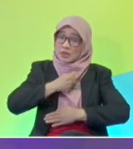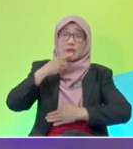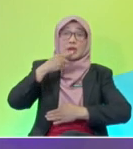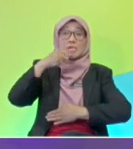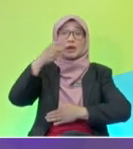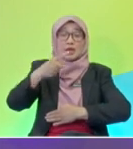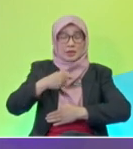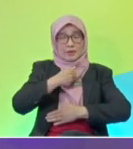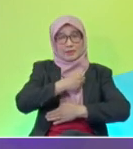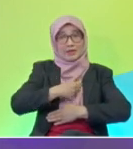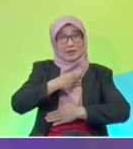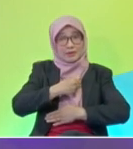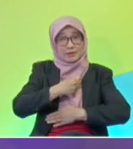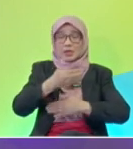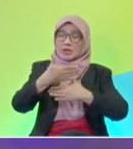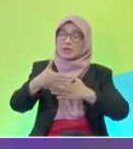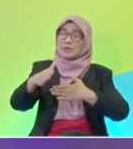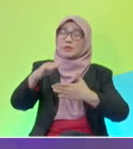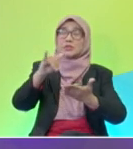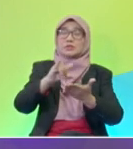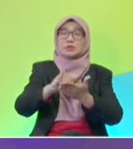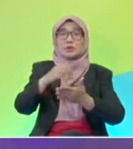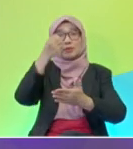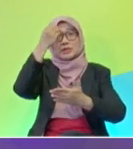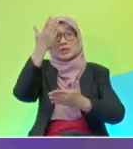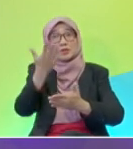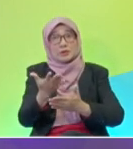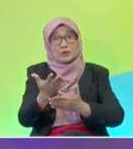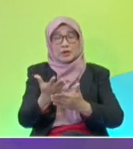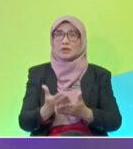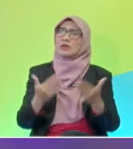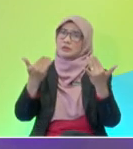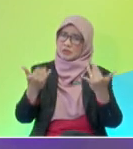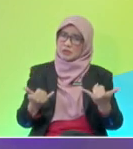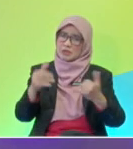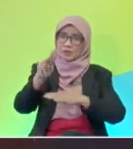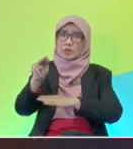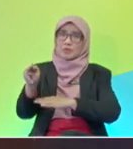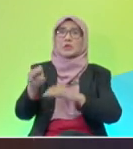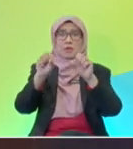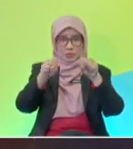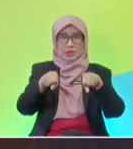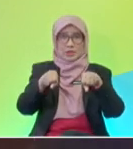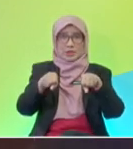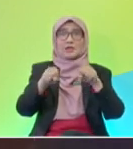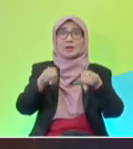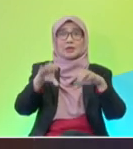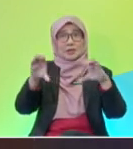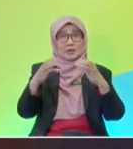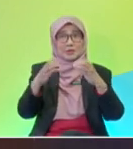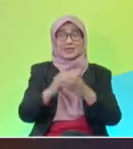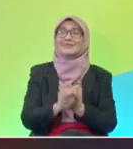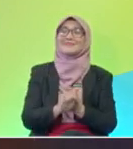rasa-rasanya murid-murid kita ni Hm boleh tak ikuti aktiviti kita hari ini ha kalau macam tu kita tanya murid-murid